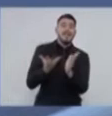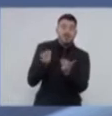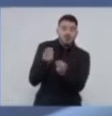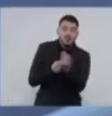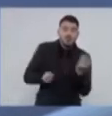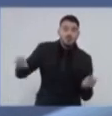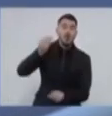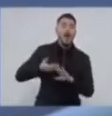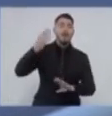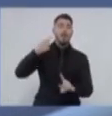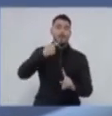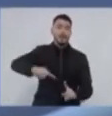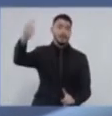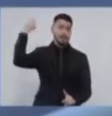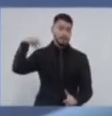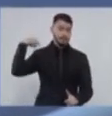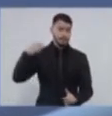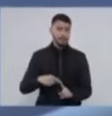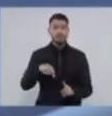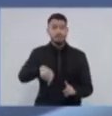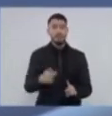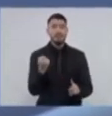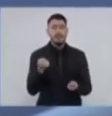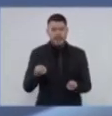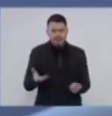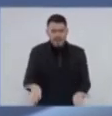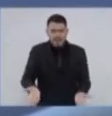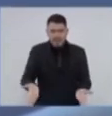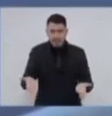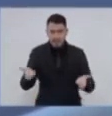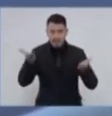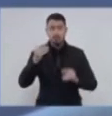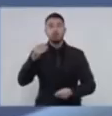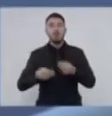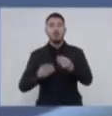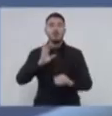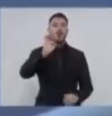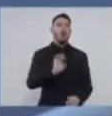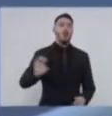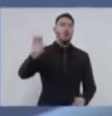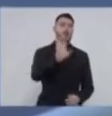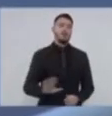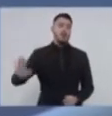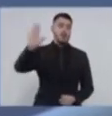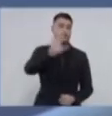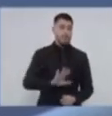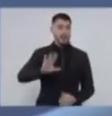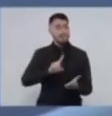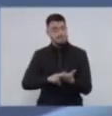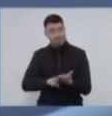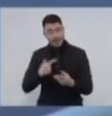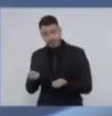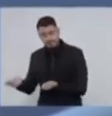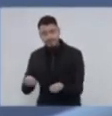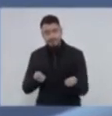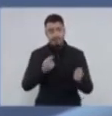μήνα η τεράστια αυτή ενεργειακή κρίση αποτελεί ένα πανευρωπαϊκό πρόβλημα γ αυτό και είναι αναγκαία άμεσα μία ευρωπαϊκή